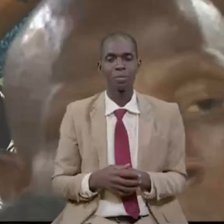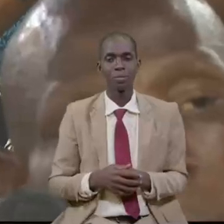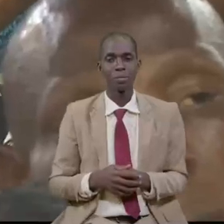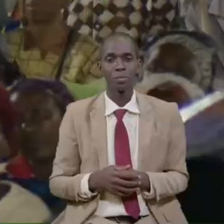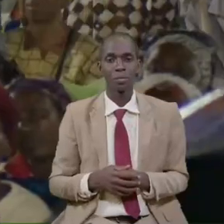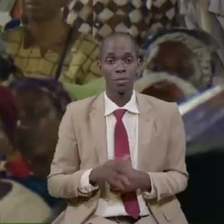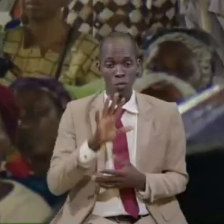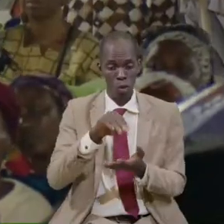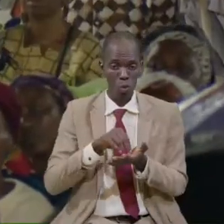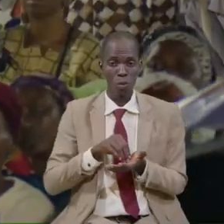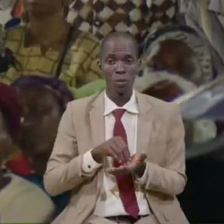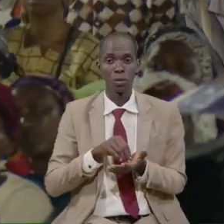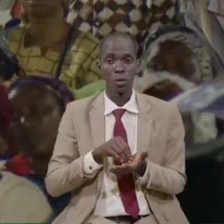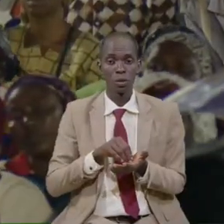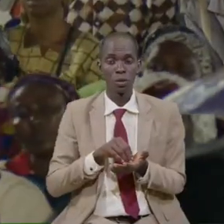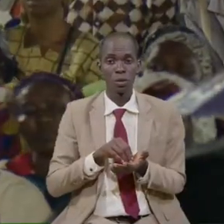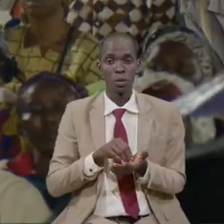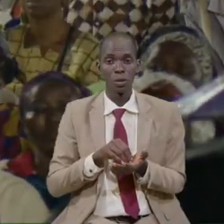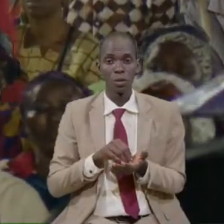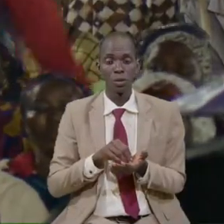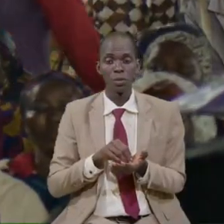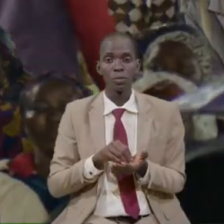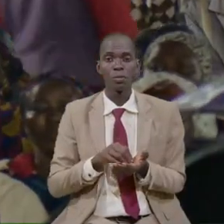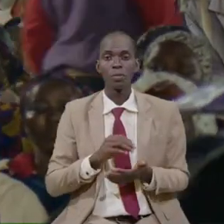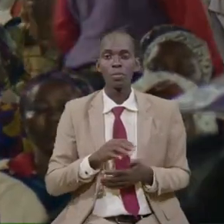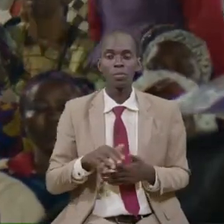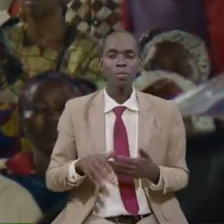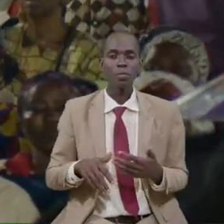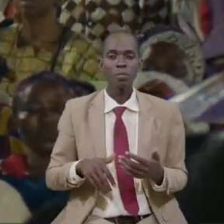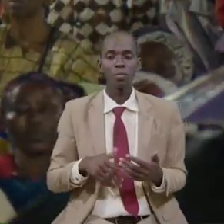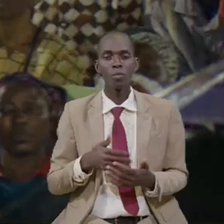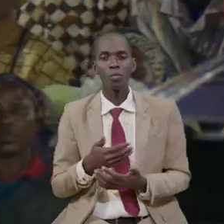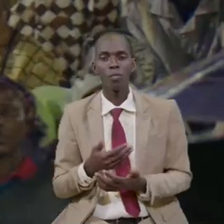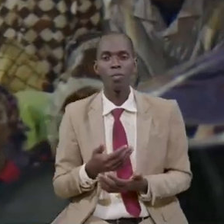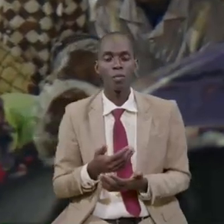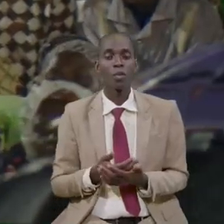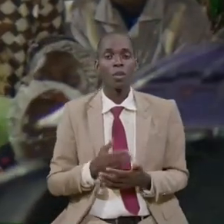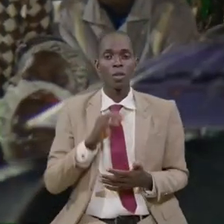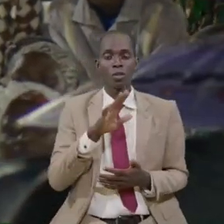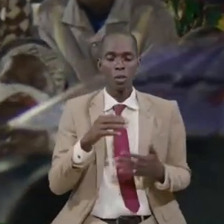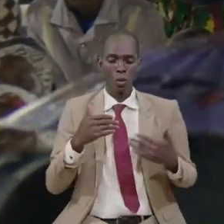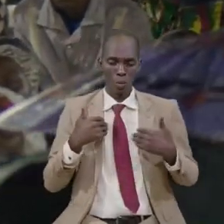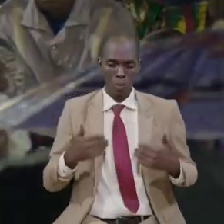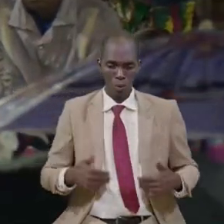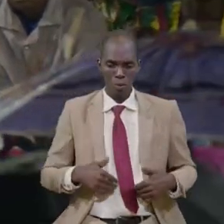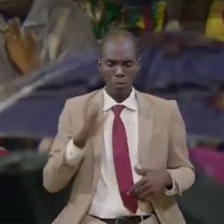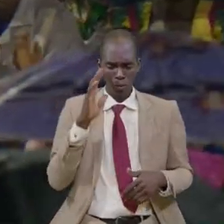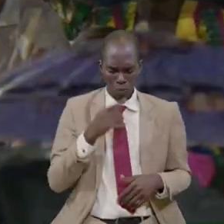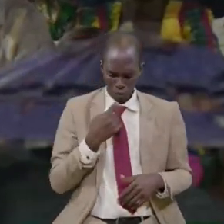portion, vous allez prendre votre portion et puis votre corps dira, je suis